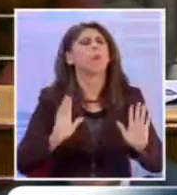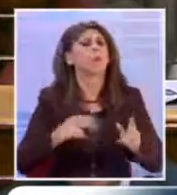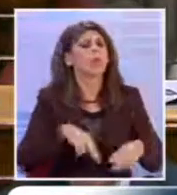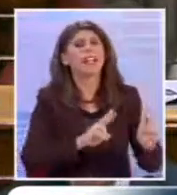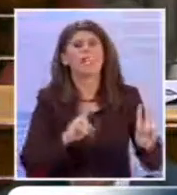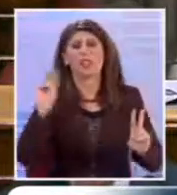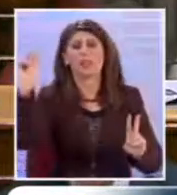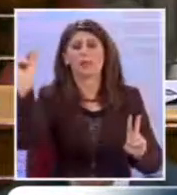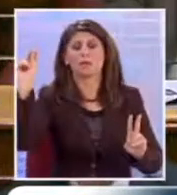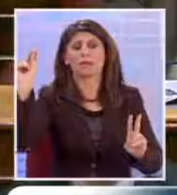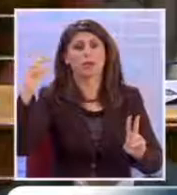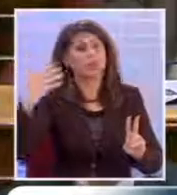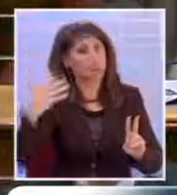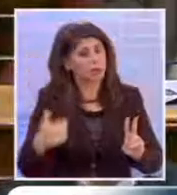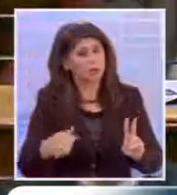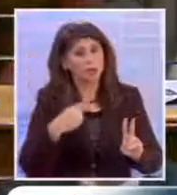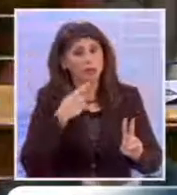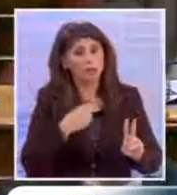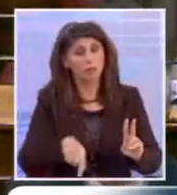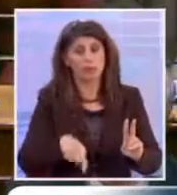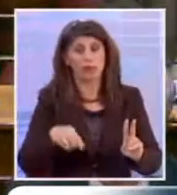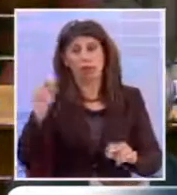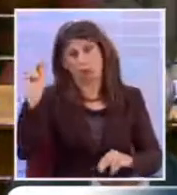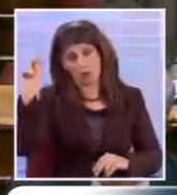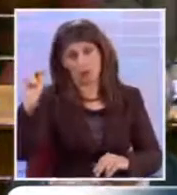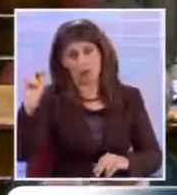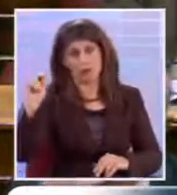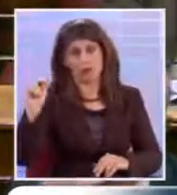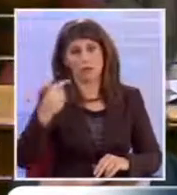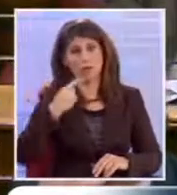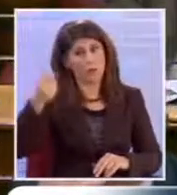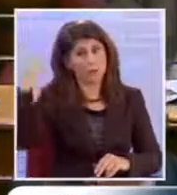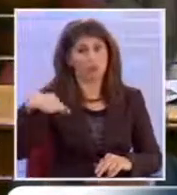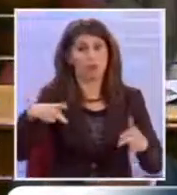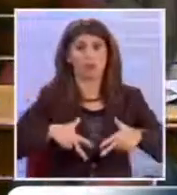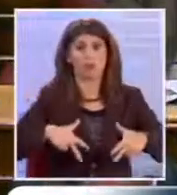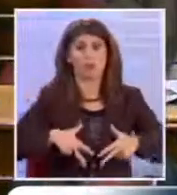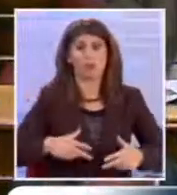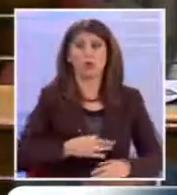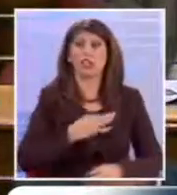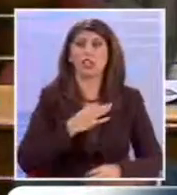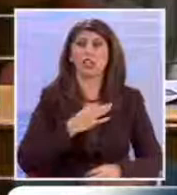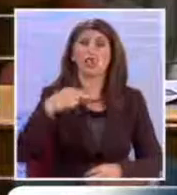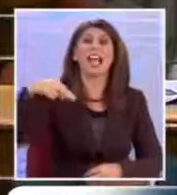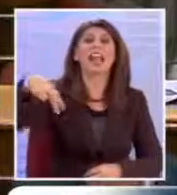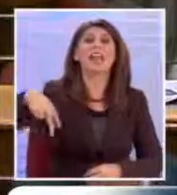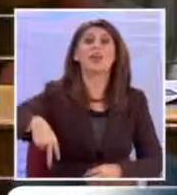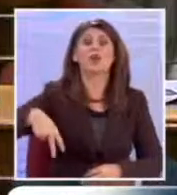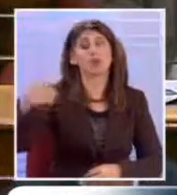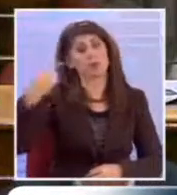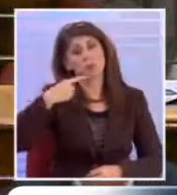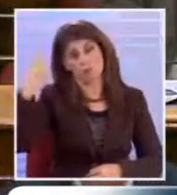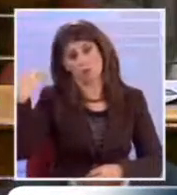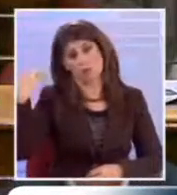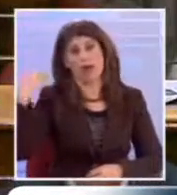τους και είχε δεσμευτεί από το Δήμα τους της Βουλής ο κύριος, ο προκάτοχος, ο κύριος Λικουρέτζος, ότι